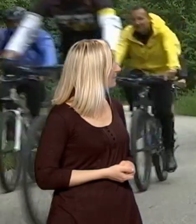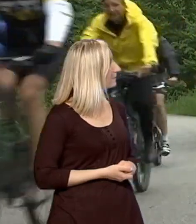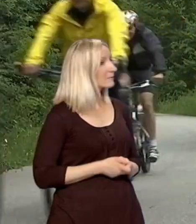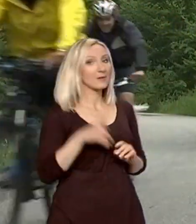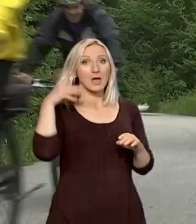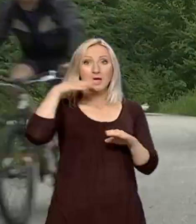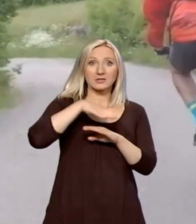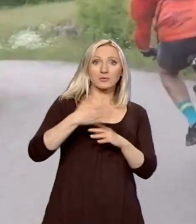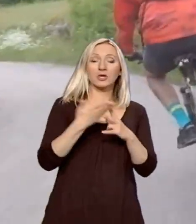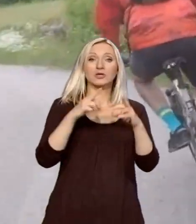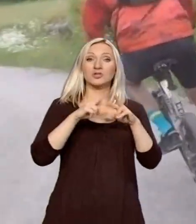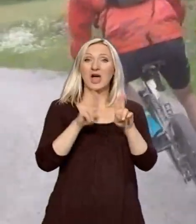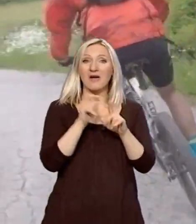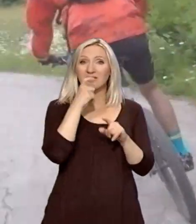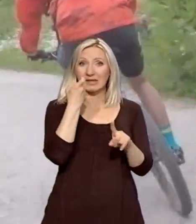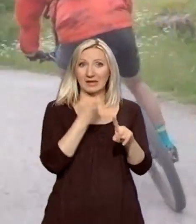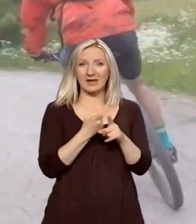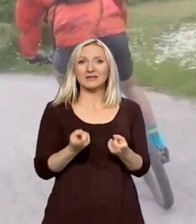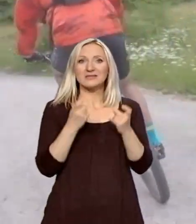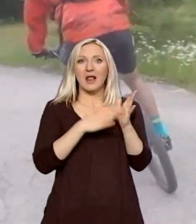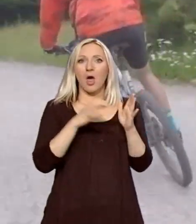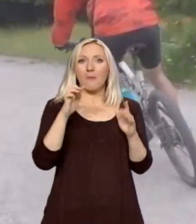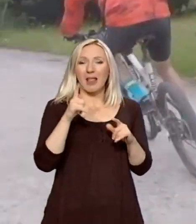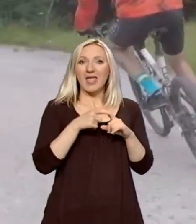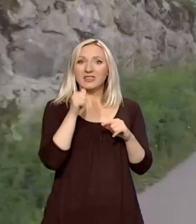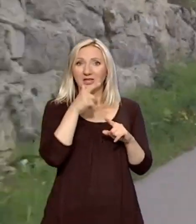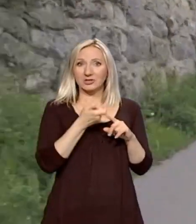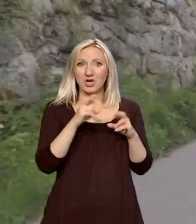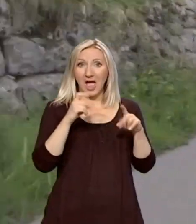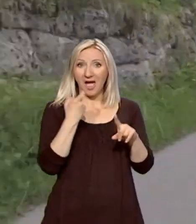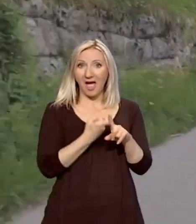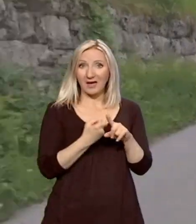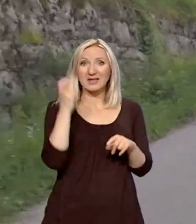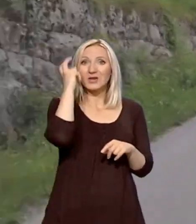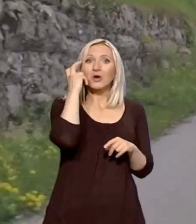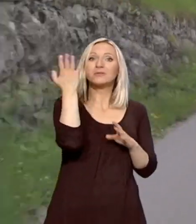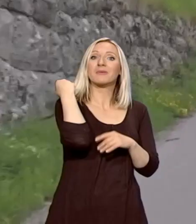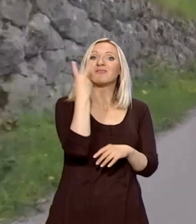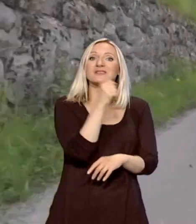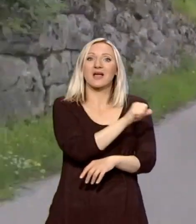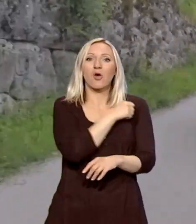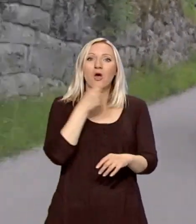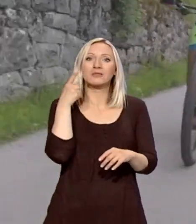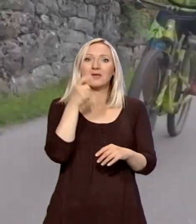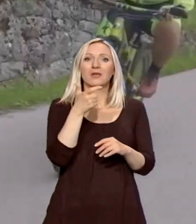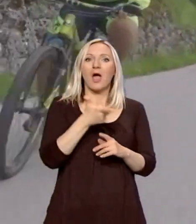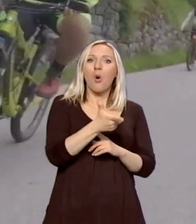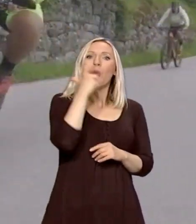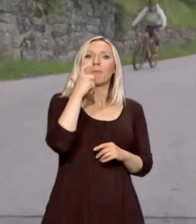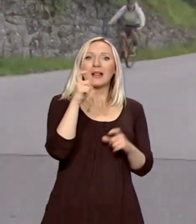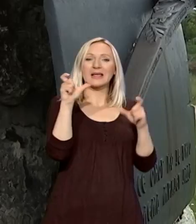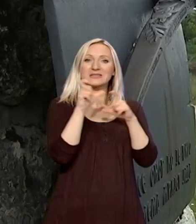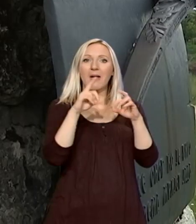Spuštajući se ka Šavniku, prošli su kroz selo Mljetiča, gde su Crnogorci pre gotovo 2 veka ubili Smajlagu Čengića.